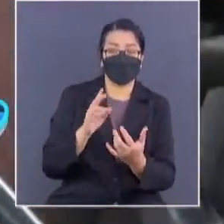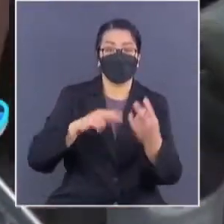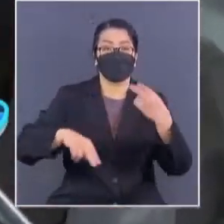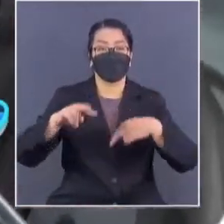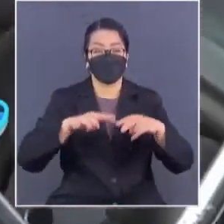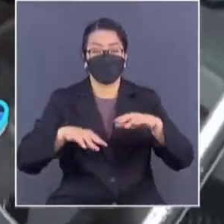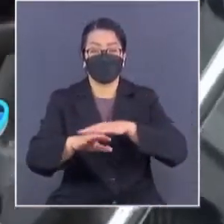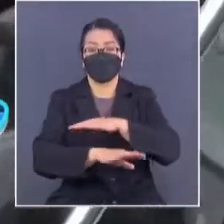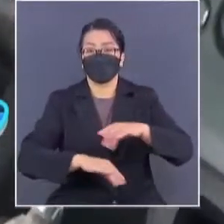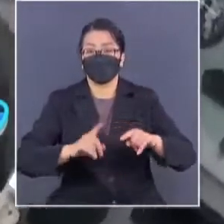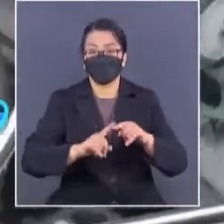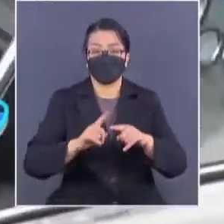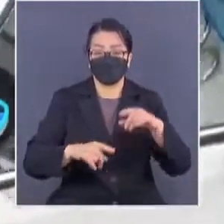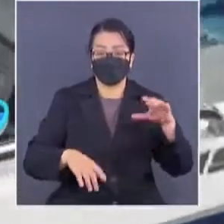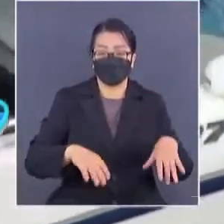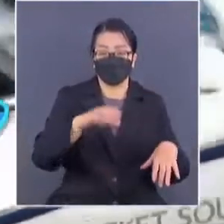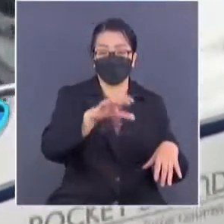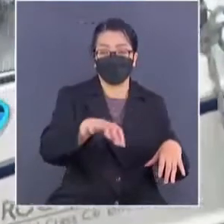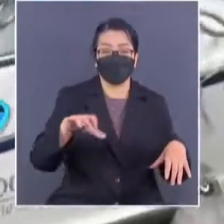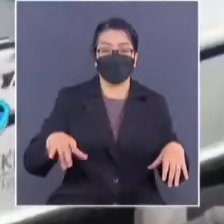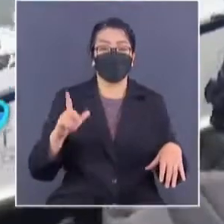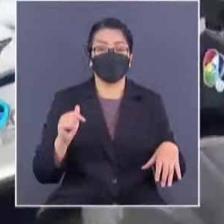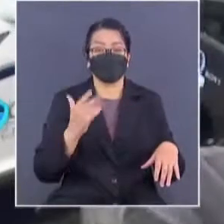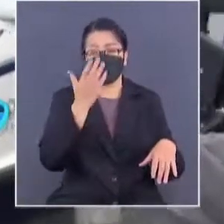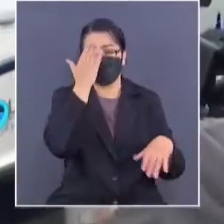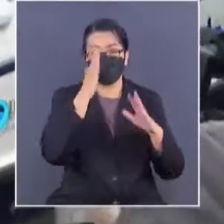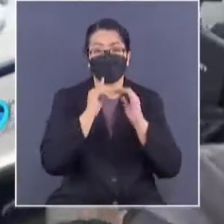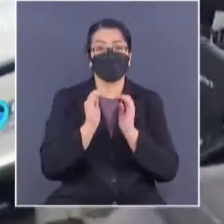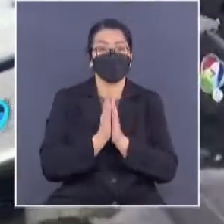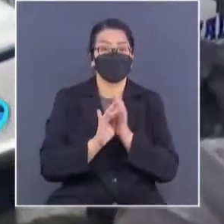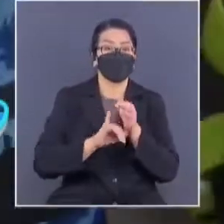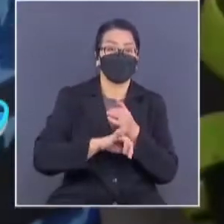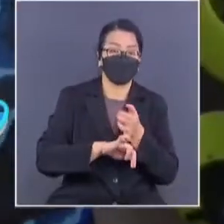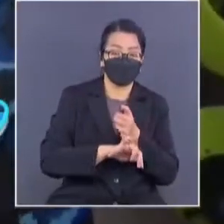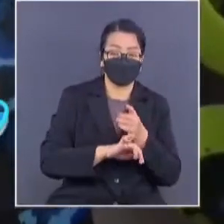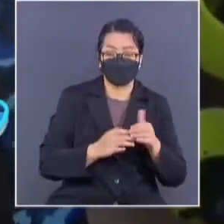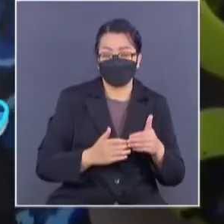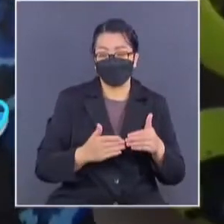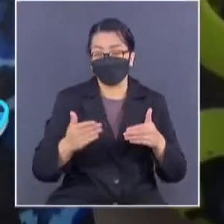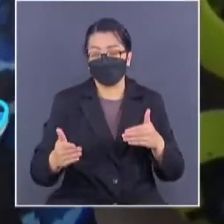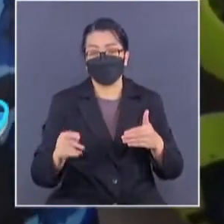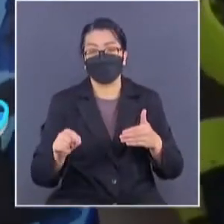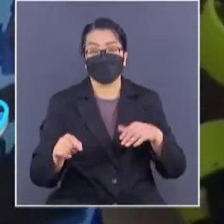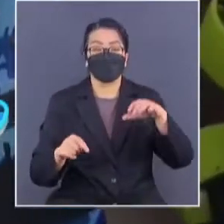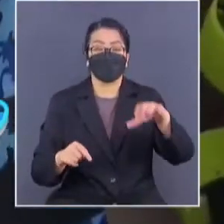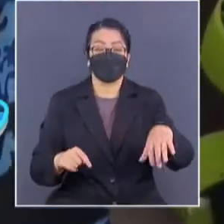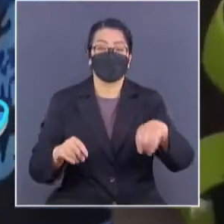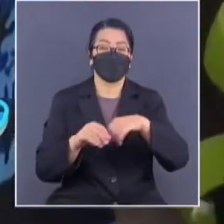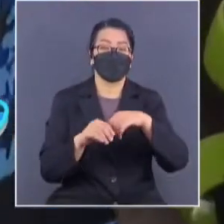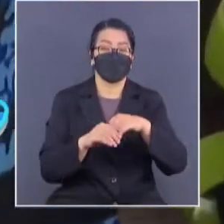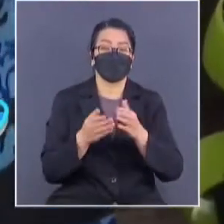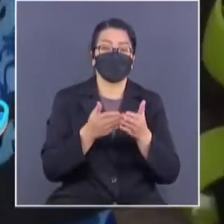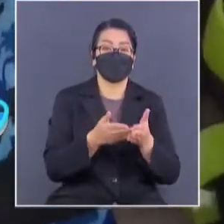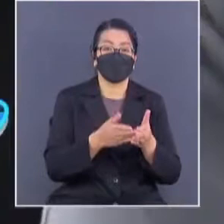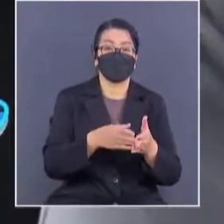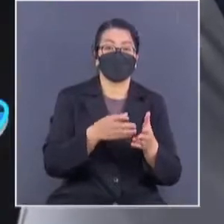อบหาพยานหลักฐานใน3จุดหลักเมื่อวานนี้ก็คือบริเวณหน้าวัดค้างคาวก็เลยหน้าวัดไปนิดหนึ่งรวมทั้งบริเวณท่าจอดเ